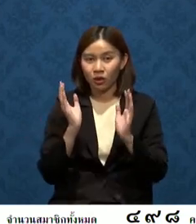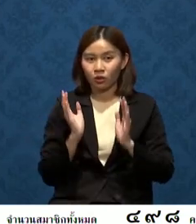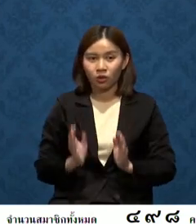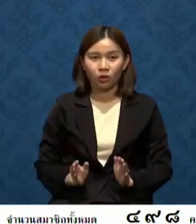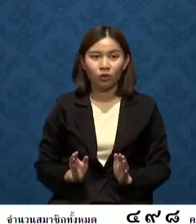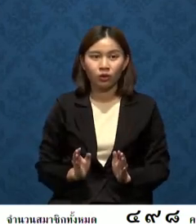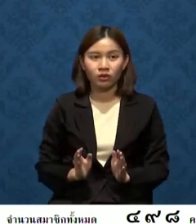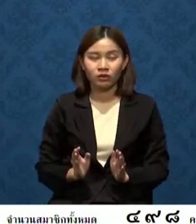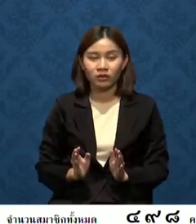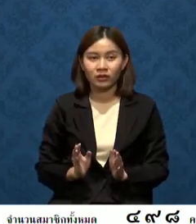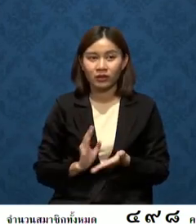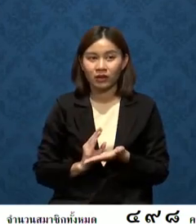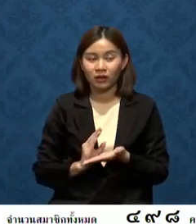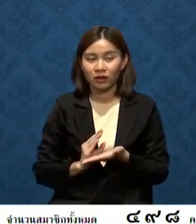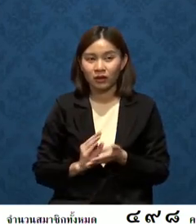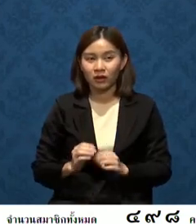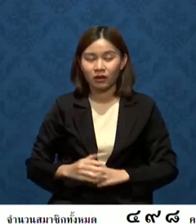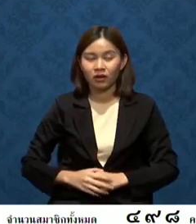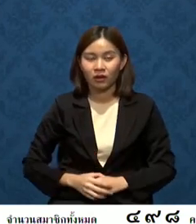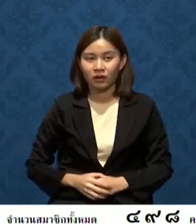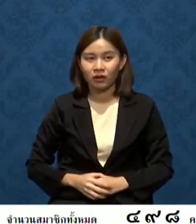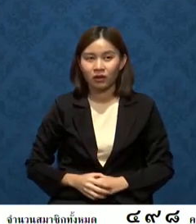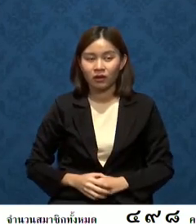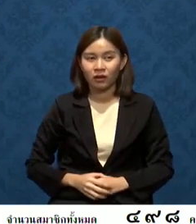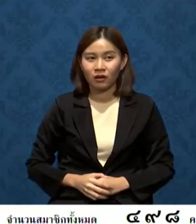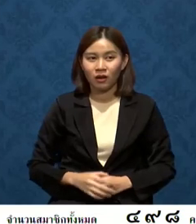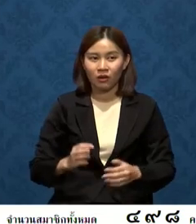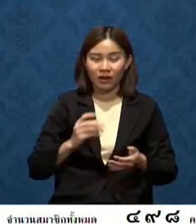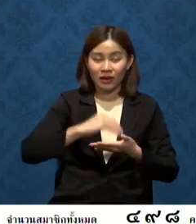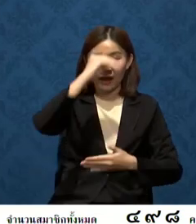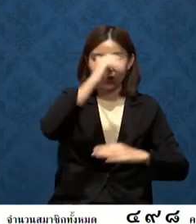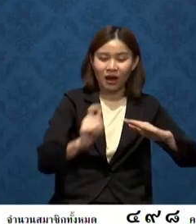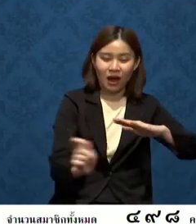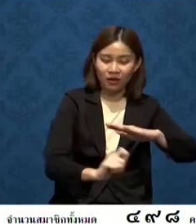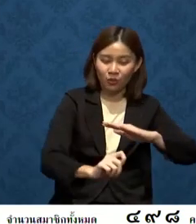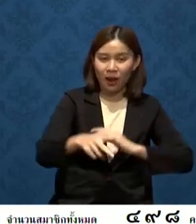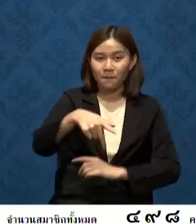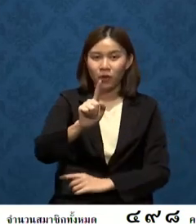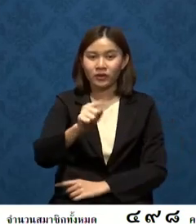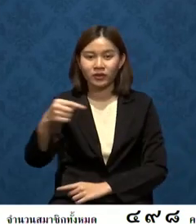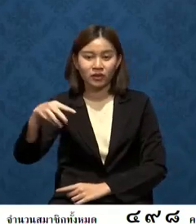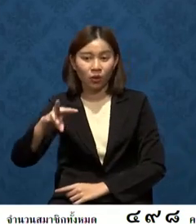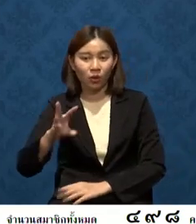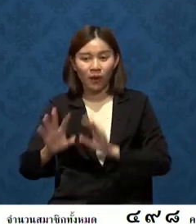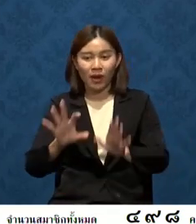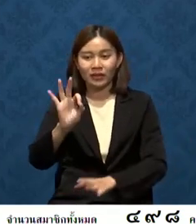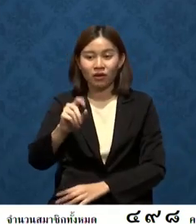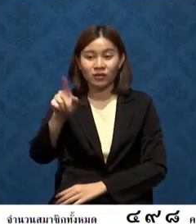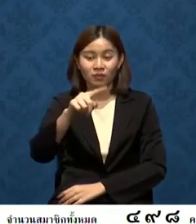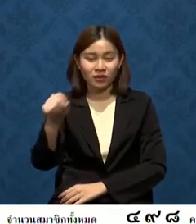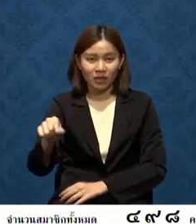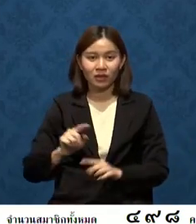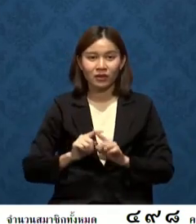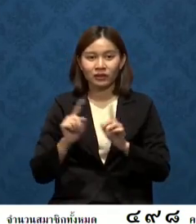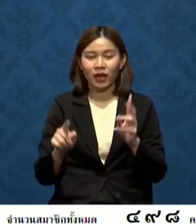ในระดับที่ก่อนประถมประถมเนี่ยถึง 90กว่าเปอร์เซ็นต์แต่ในระดับ